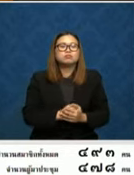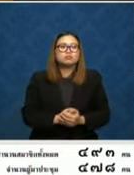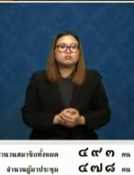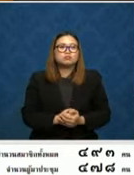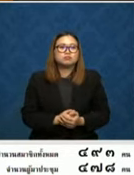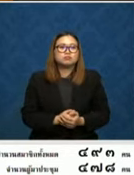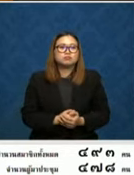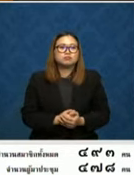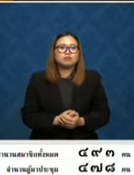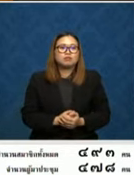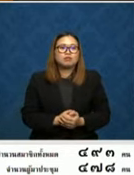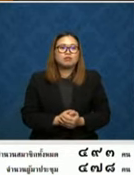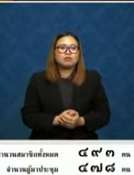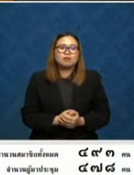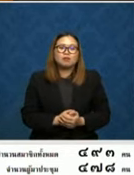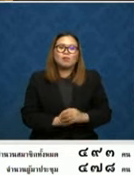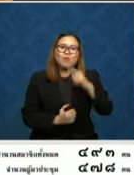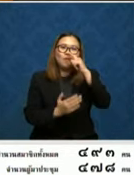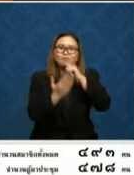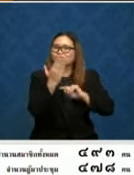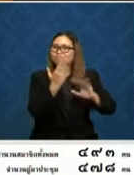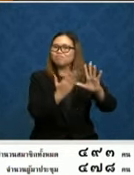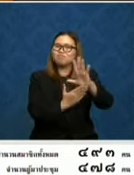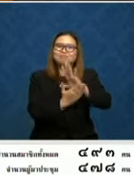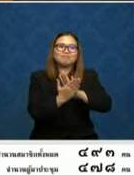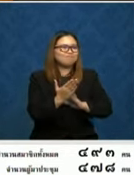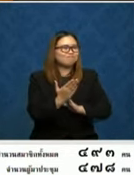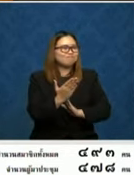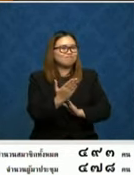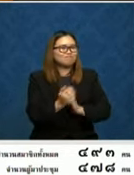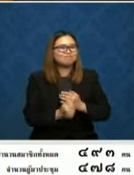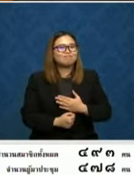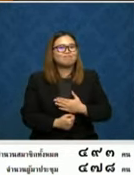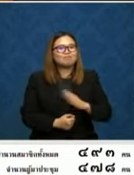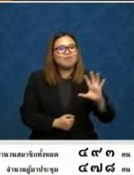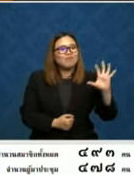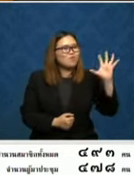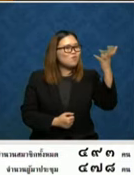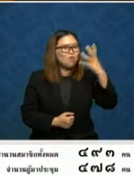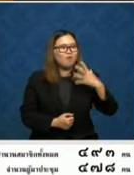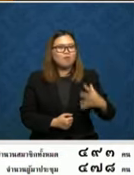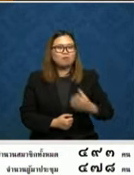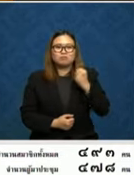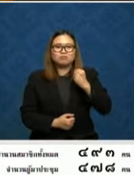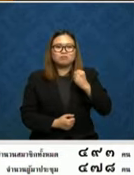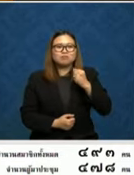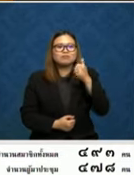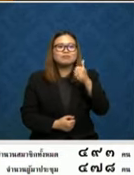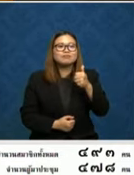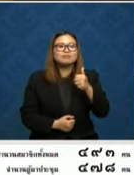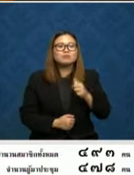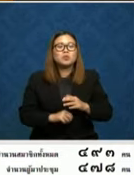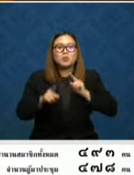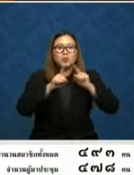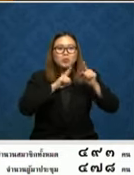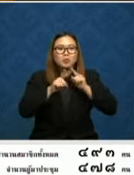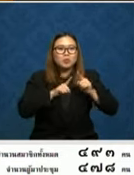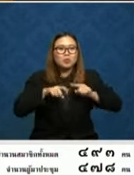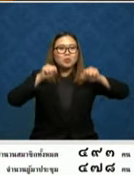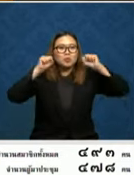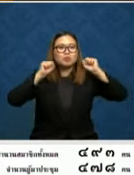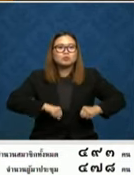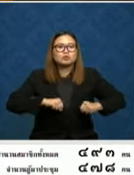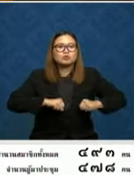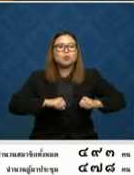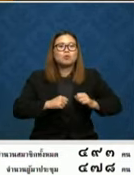ความเป็นศักดิ์ศรีความเป็นไทยเนี่ยกลับมายังเวทีโลกอีกครั้งหนึ่งรวมถึงการเจรจาความระหว่างประเทศทุกครั้ง